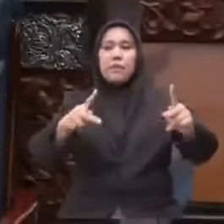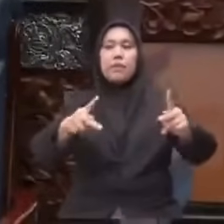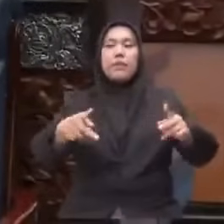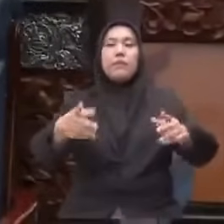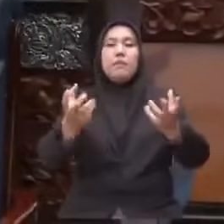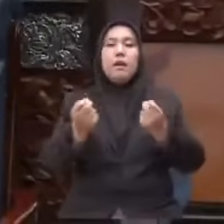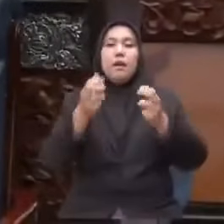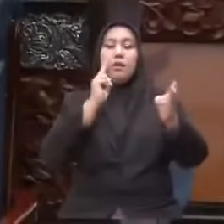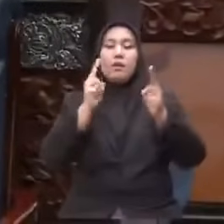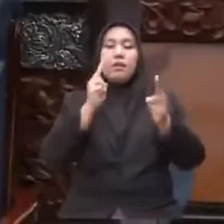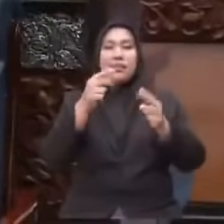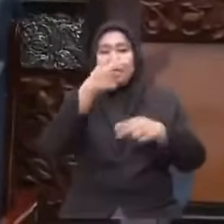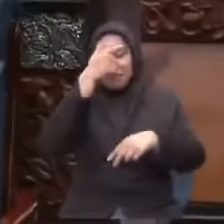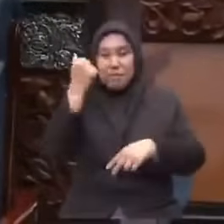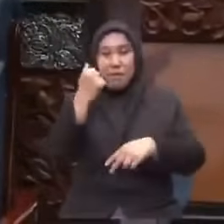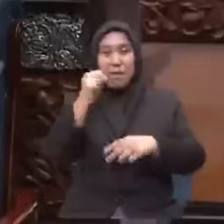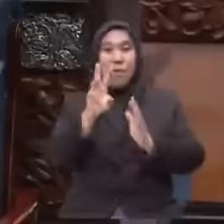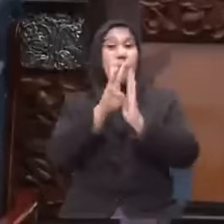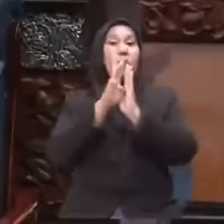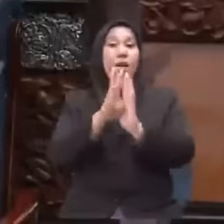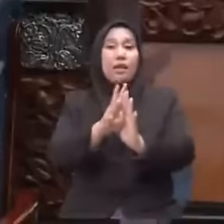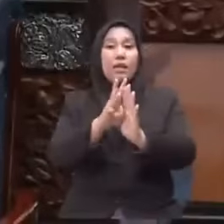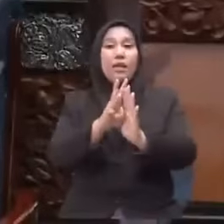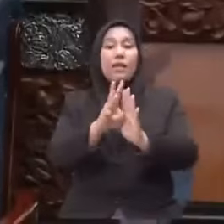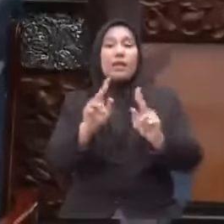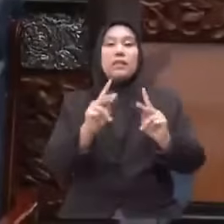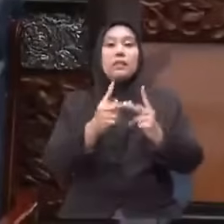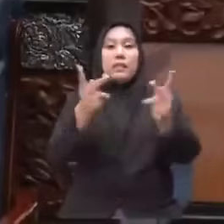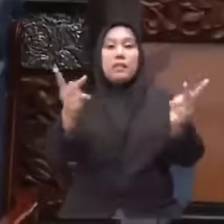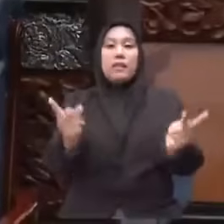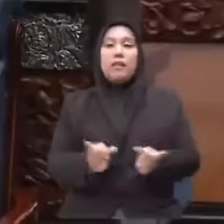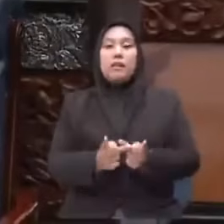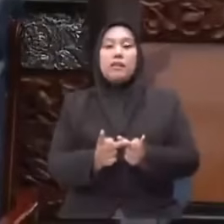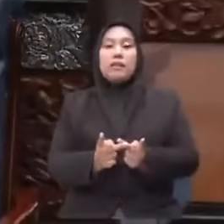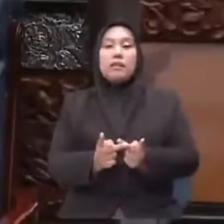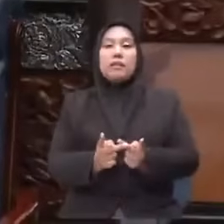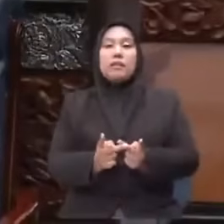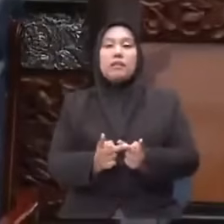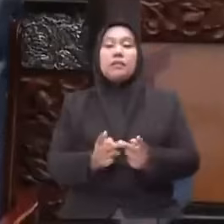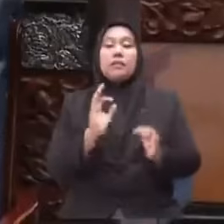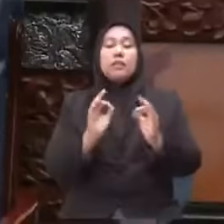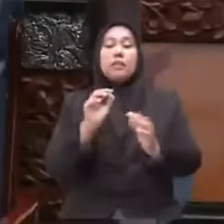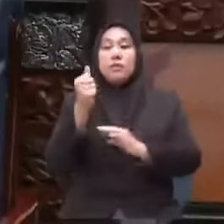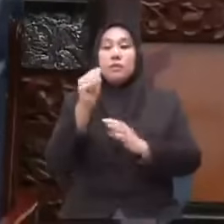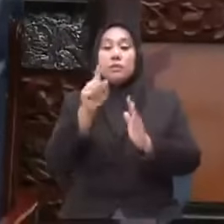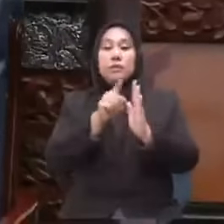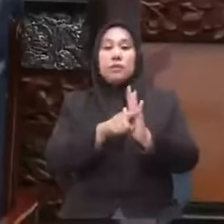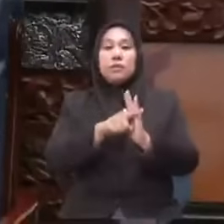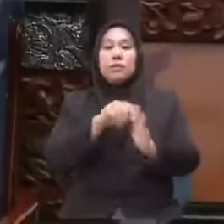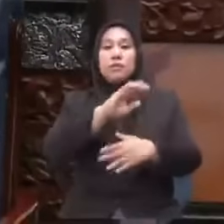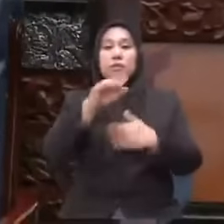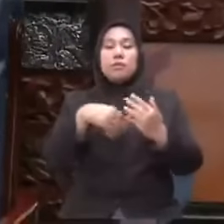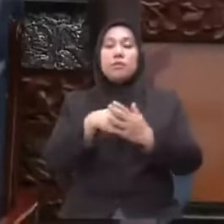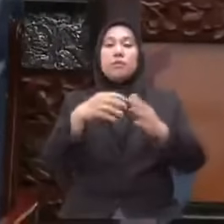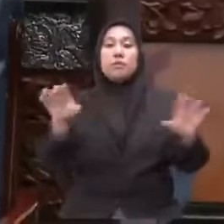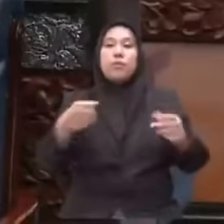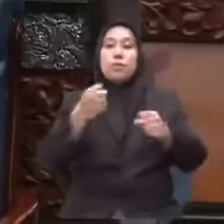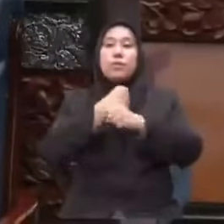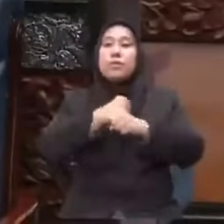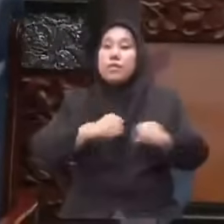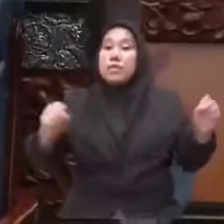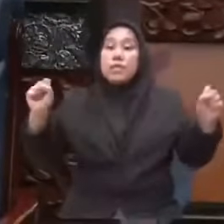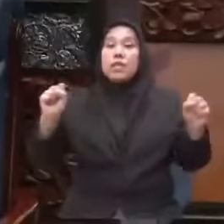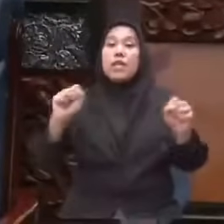orang ni mewakili kawasan. Kalau kita dah buat 10 minit, semua orang buat persediaan 10 minit. Kalau tiba-tiba kena 7 minit, terganggap kita.